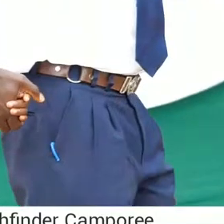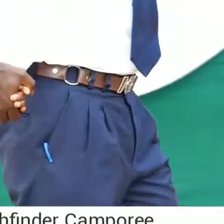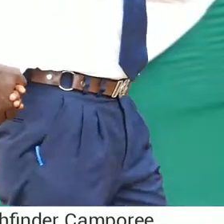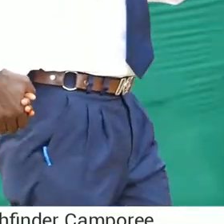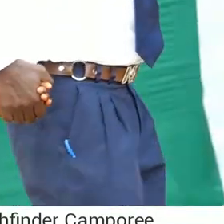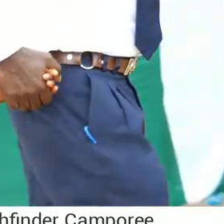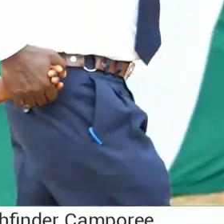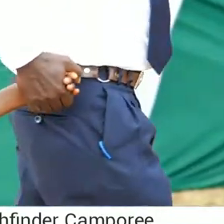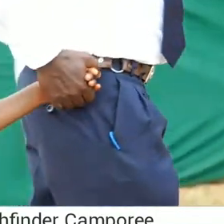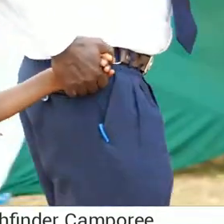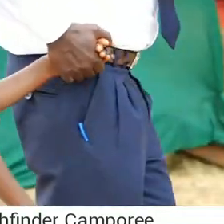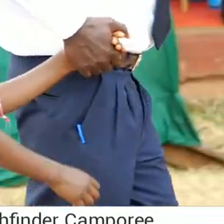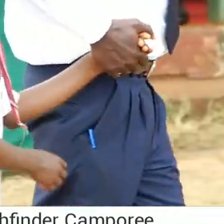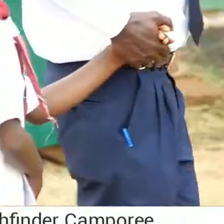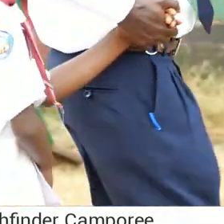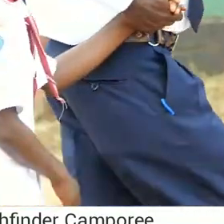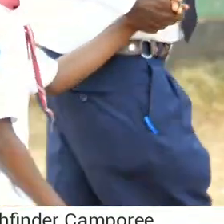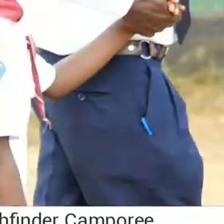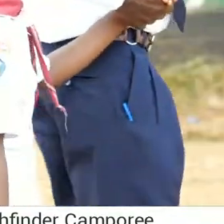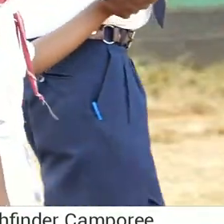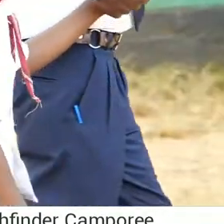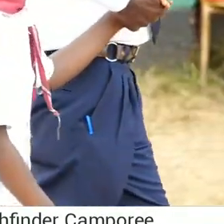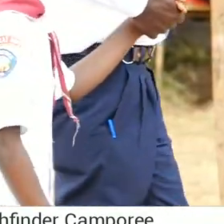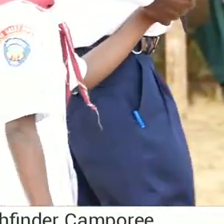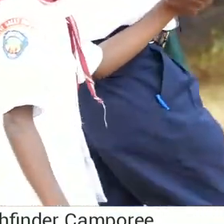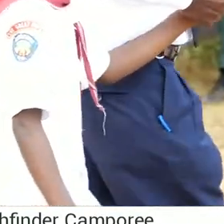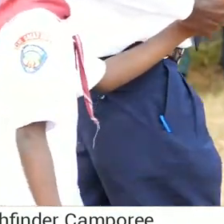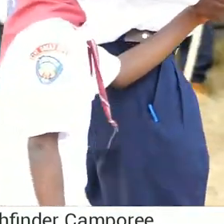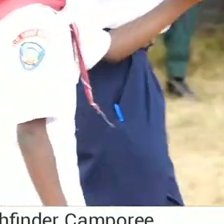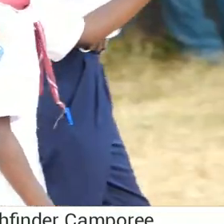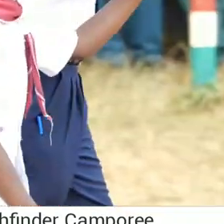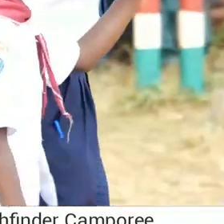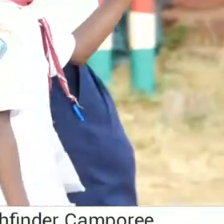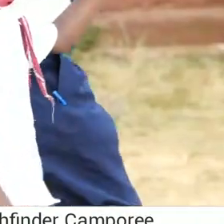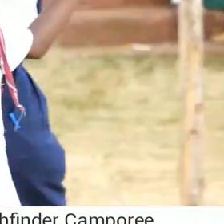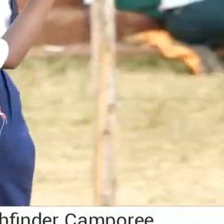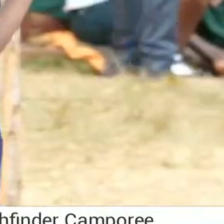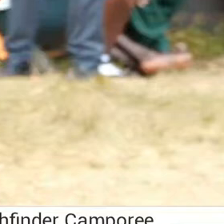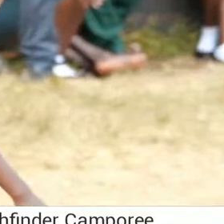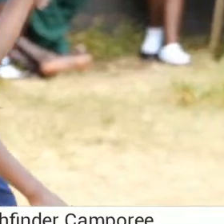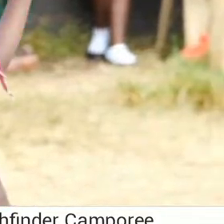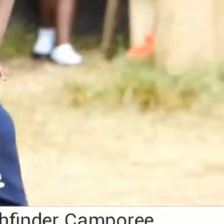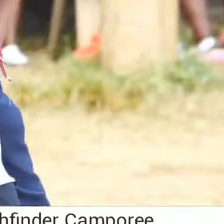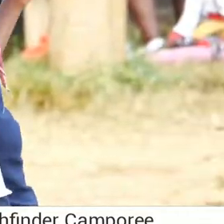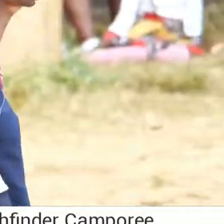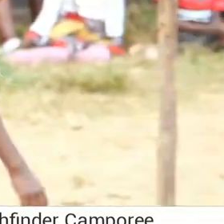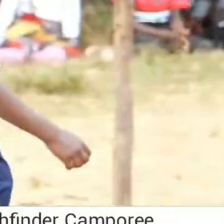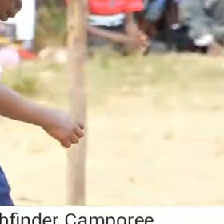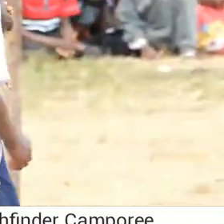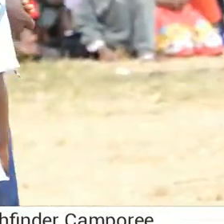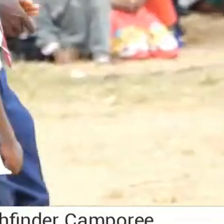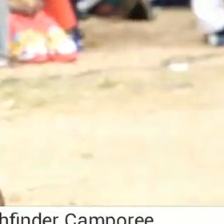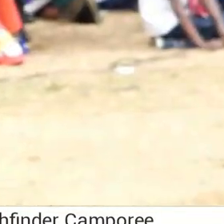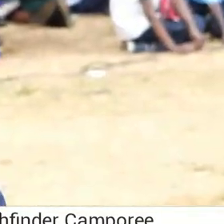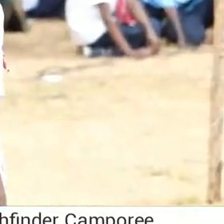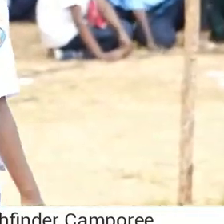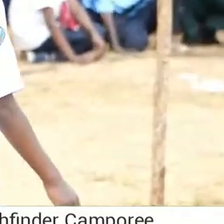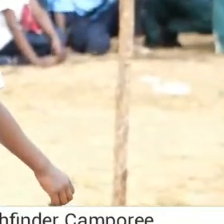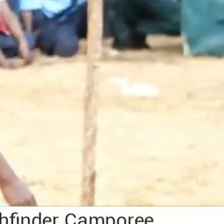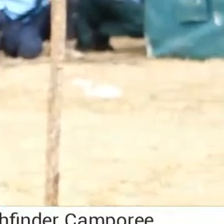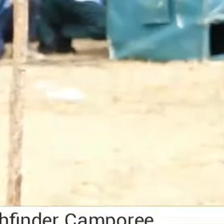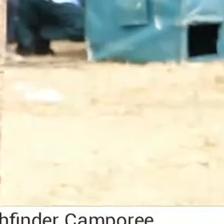Umai kwa pale? Pale Beryl anapendwa na baba yake. Wacha niambie watu upande wao ni wazuri zaidi. Naona hao wametulia. Na